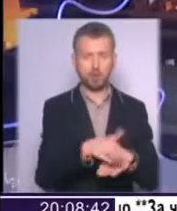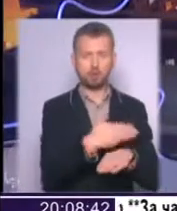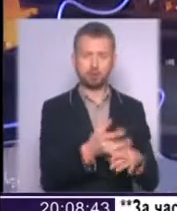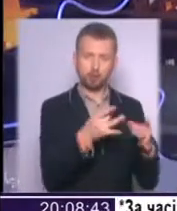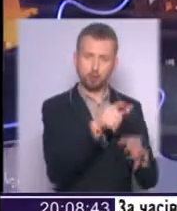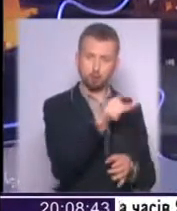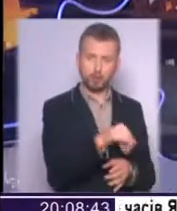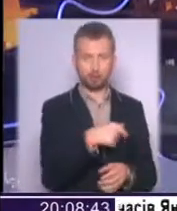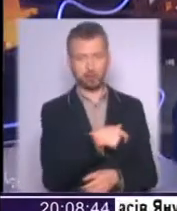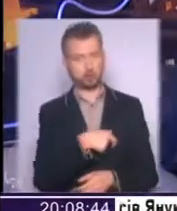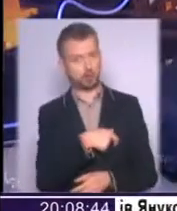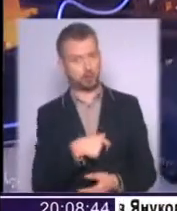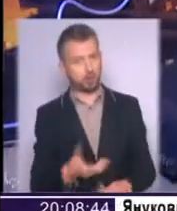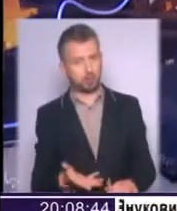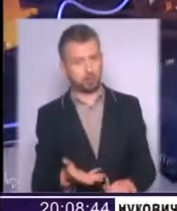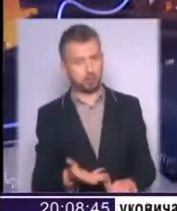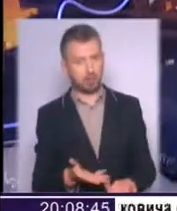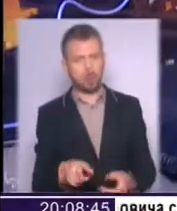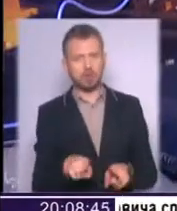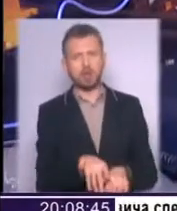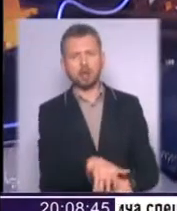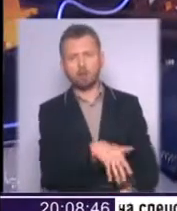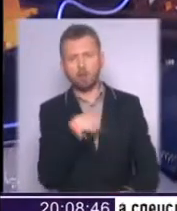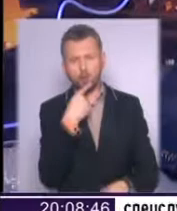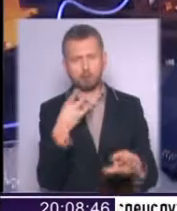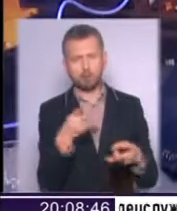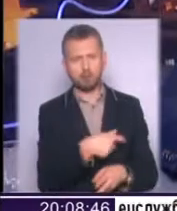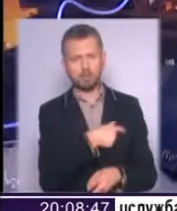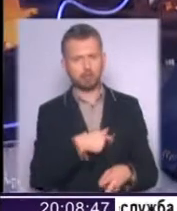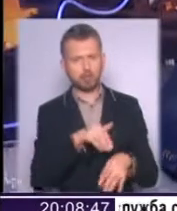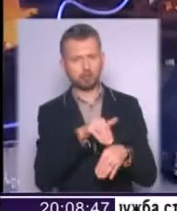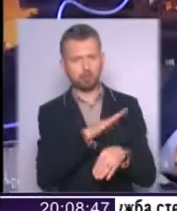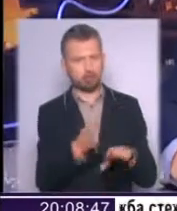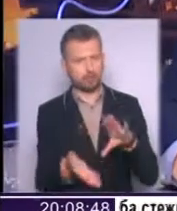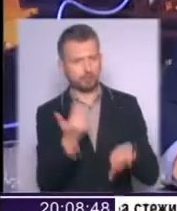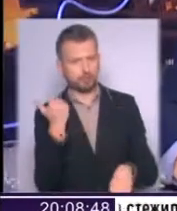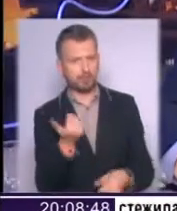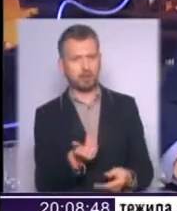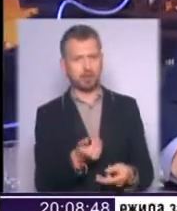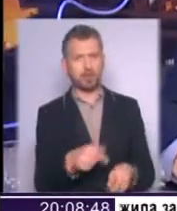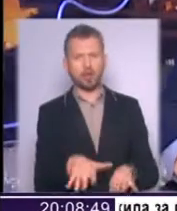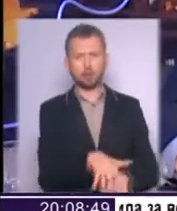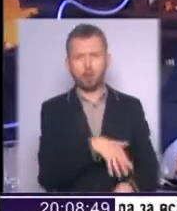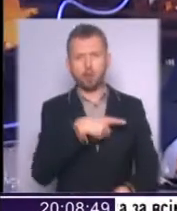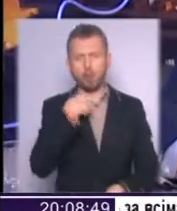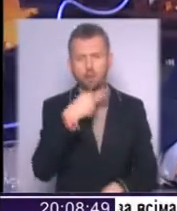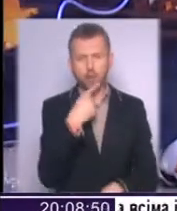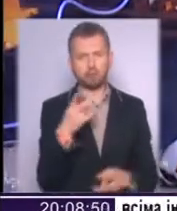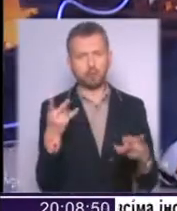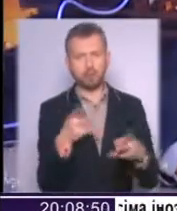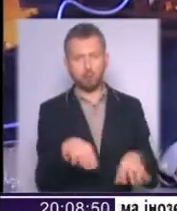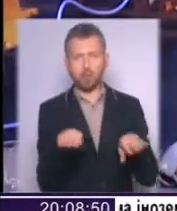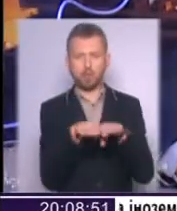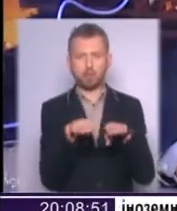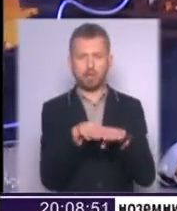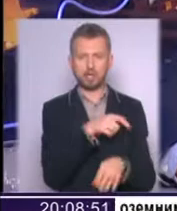депутатом? Ми ж так довго говоримо про те, що треба зняти депутатську недоторканність. Да. Ми так тривалий час говоримо про те, що треба урівняти